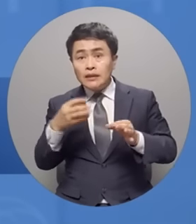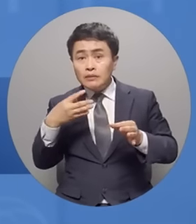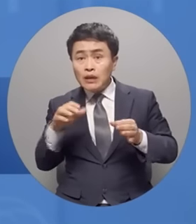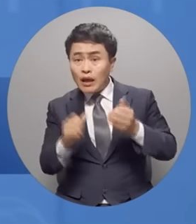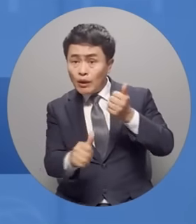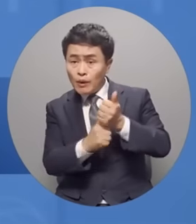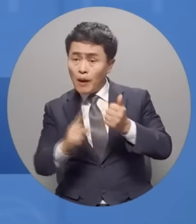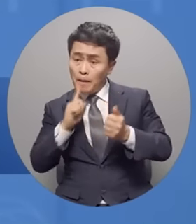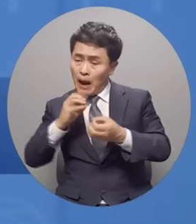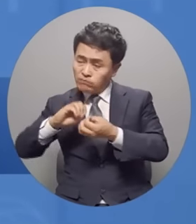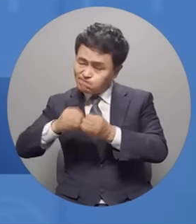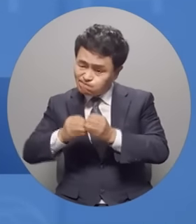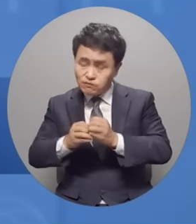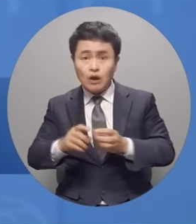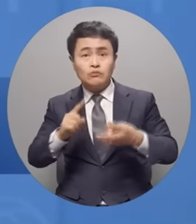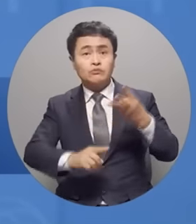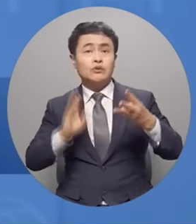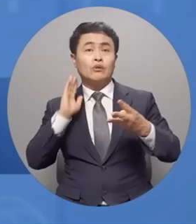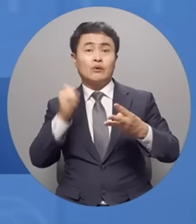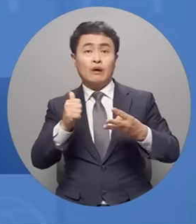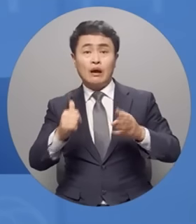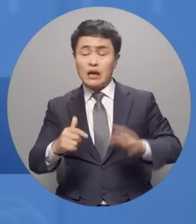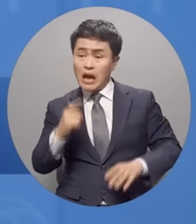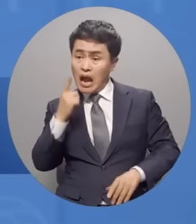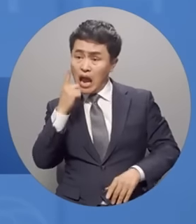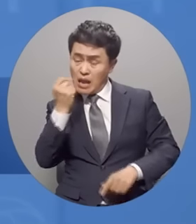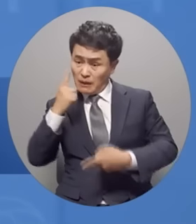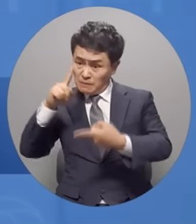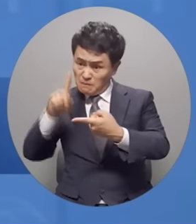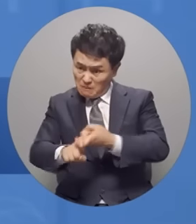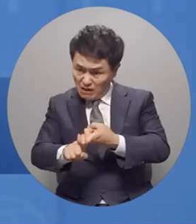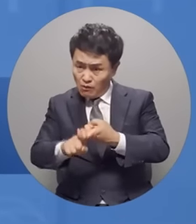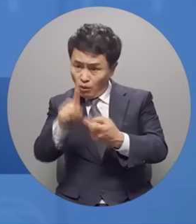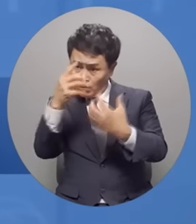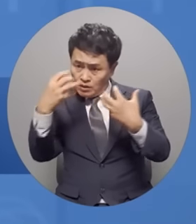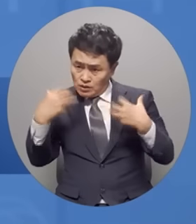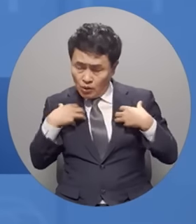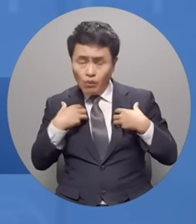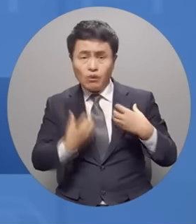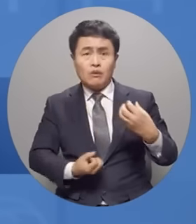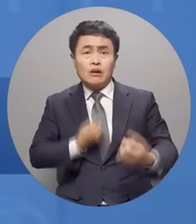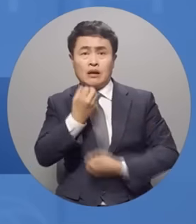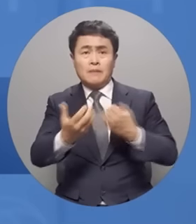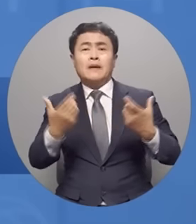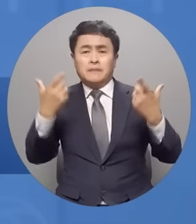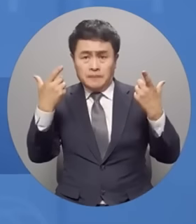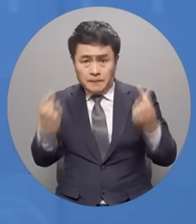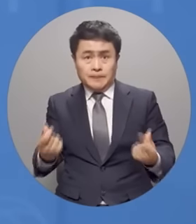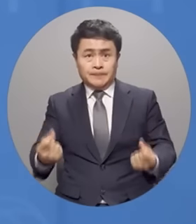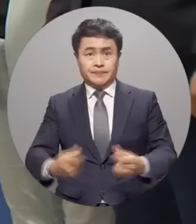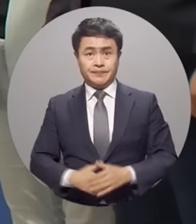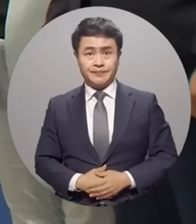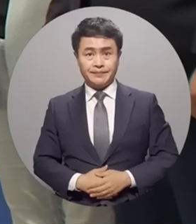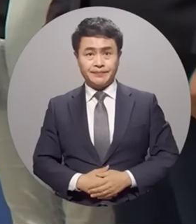망언은 윤석열 정권이 친일 매국 정권임을 자백한 것이나 다름없습니다.